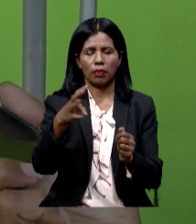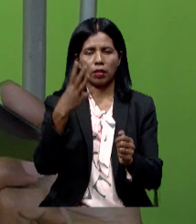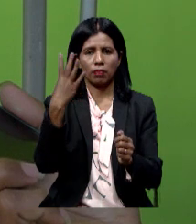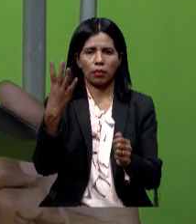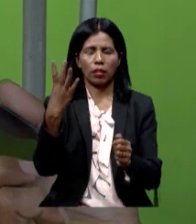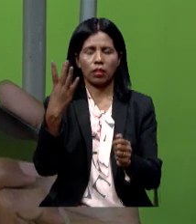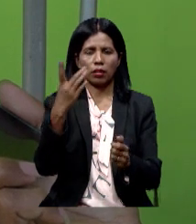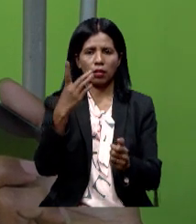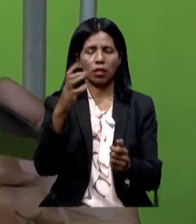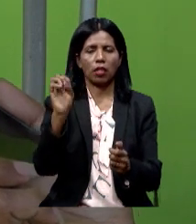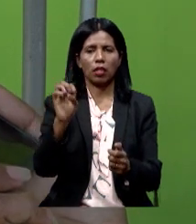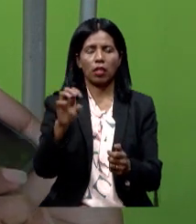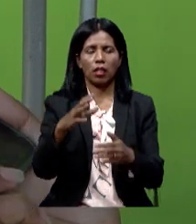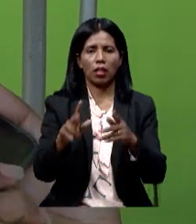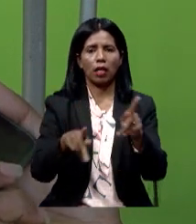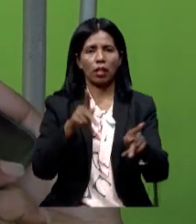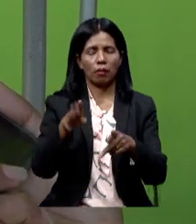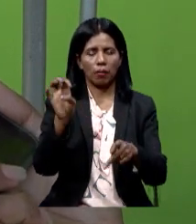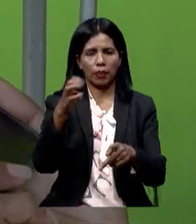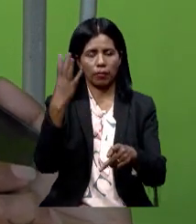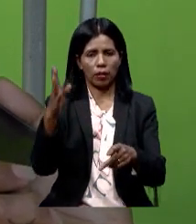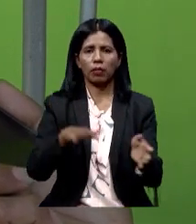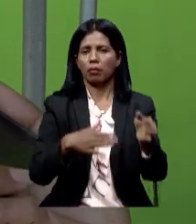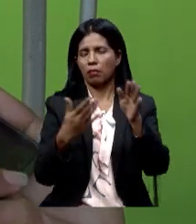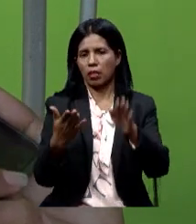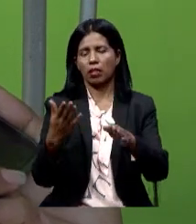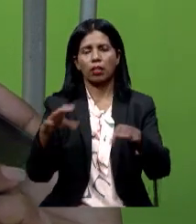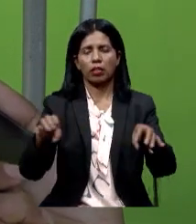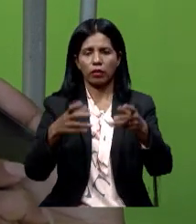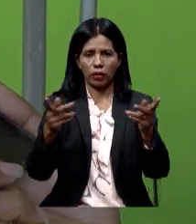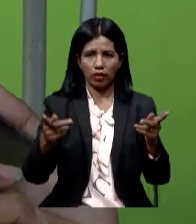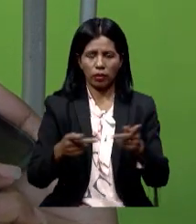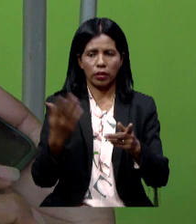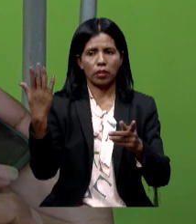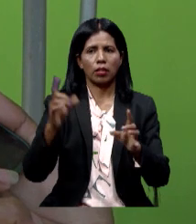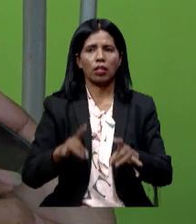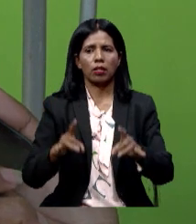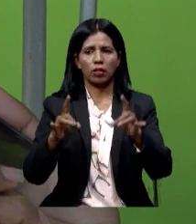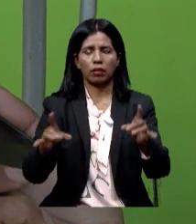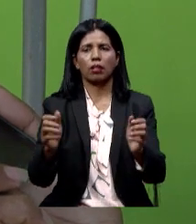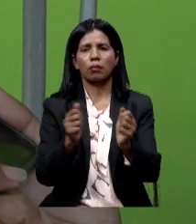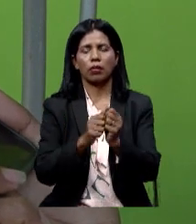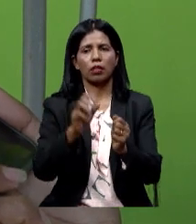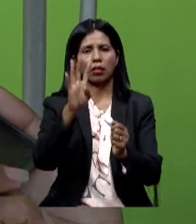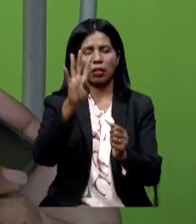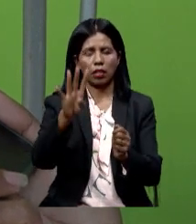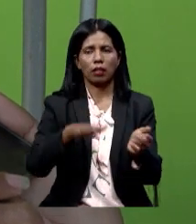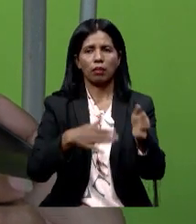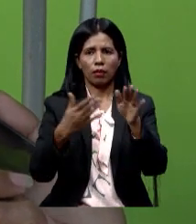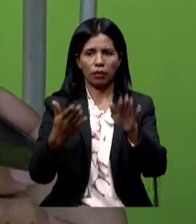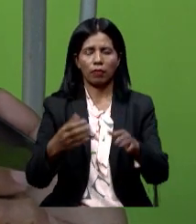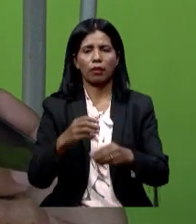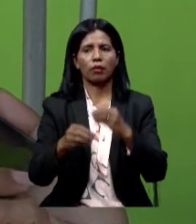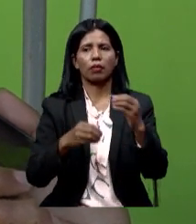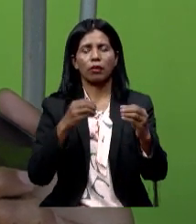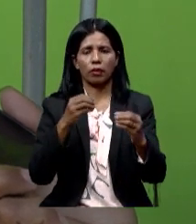14 trabalhador la combida ia servisu pati e Australia foi in naiha tida ma foi la combida ki significa kata